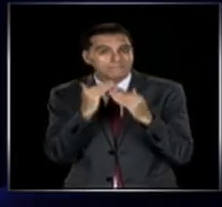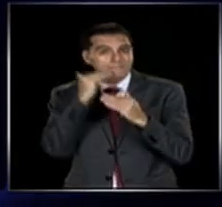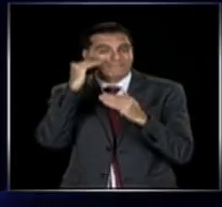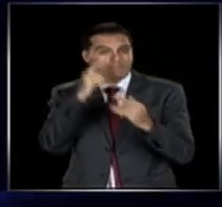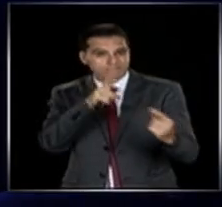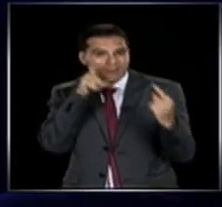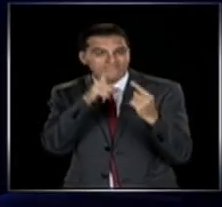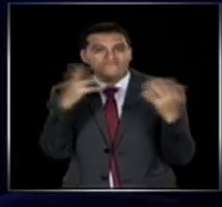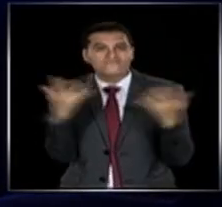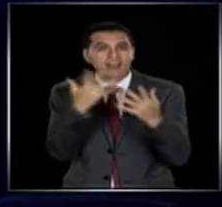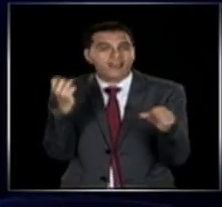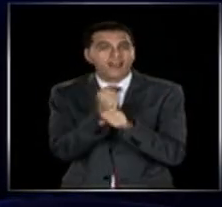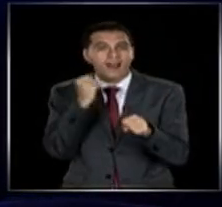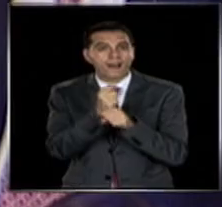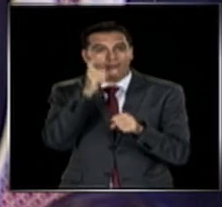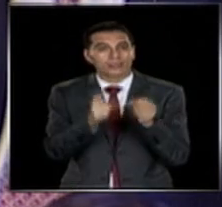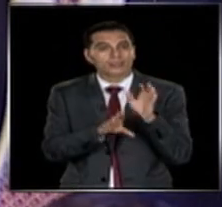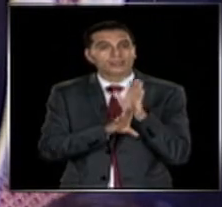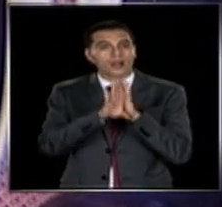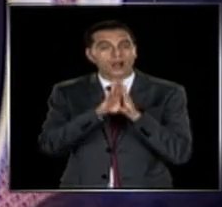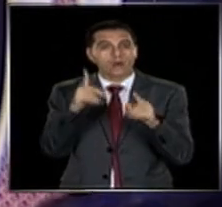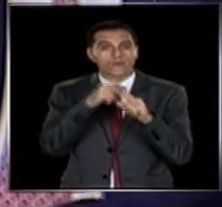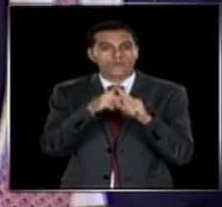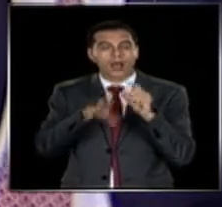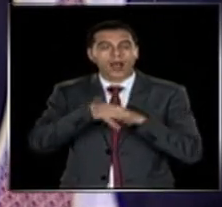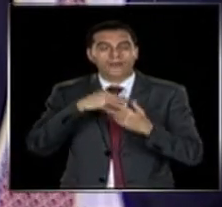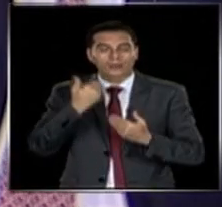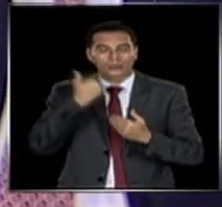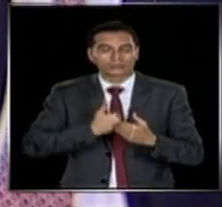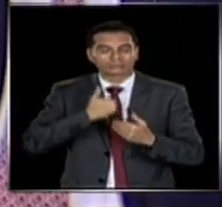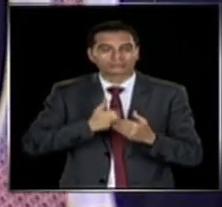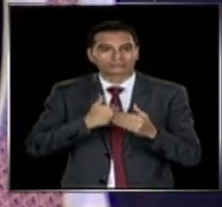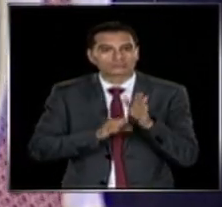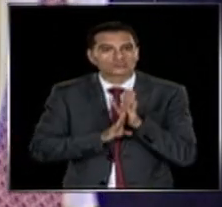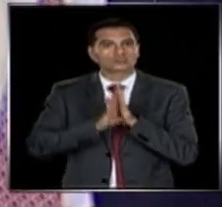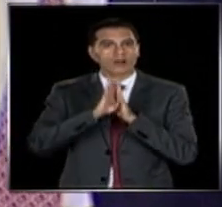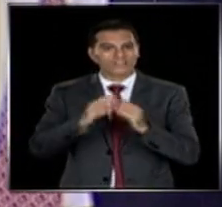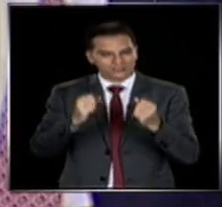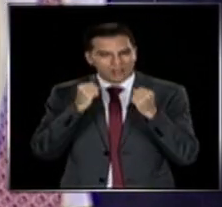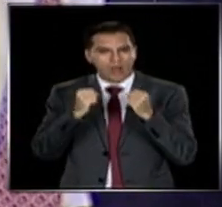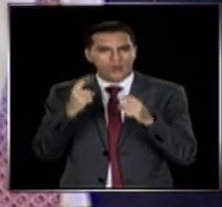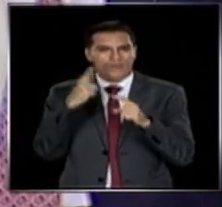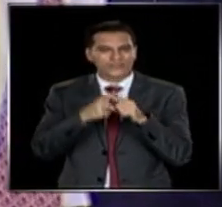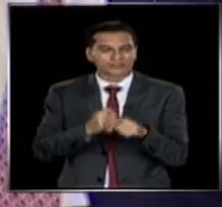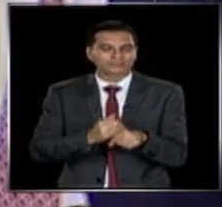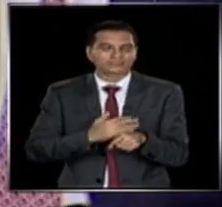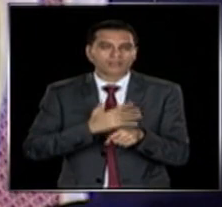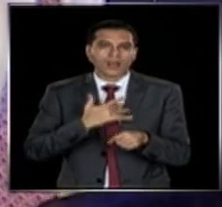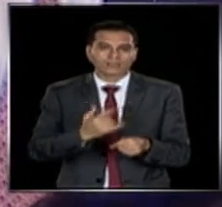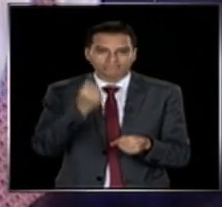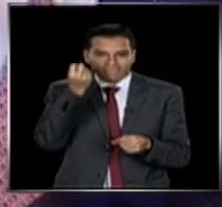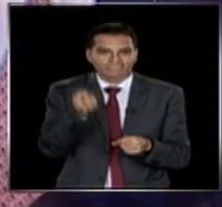كل مجال، وخلق فيك المنافسة وارتقى بذهنك وألف